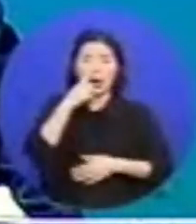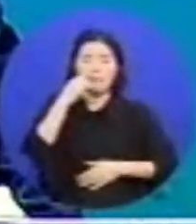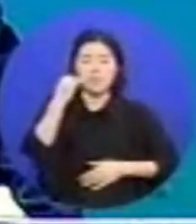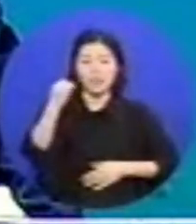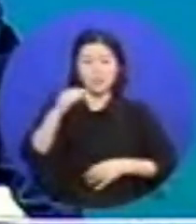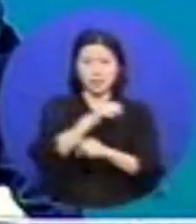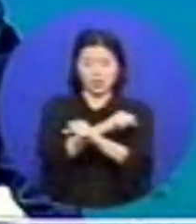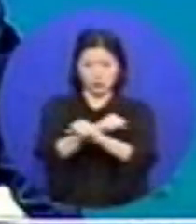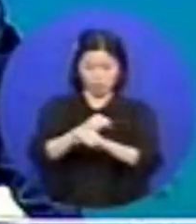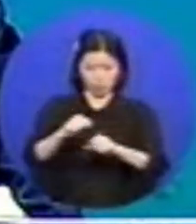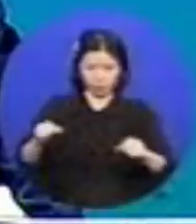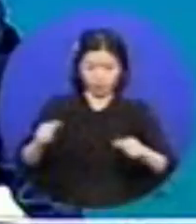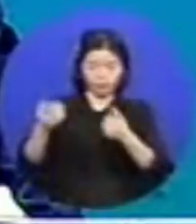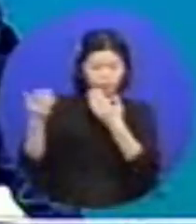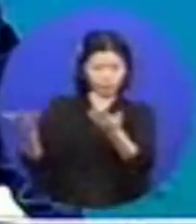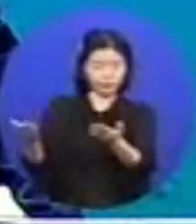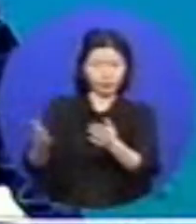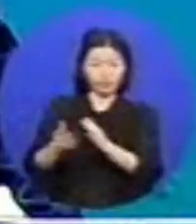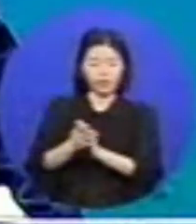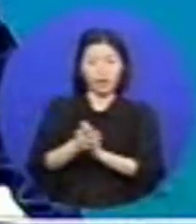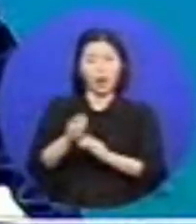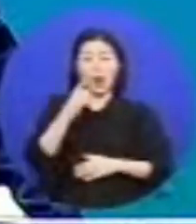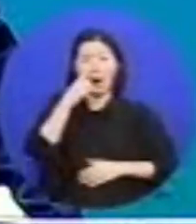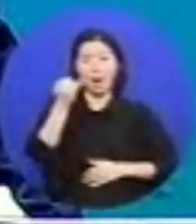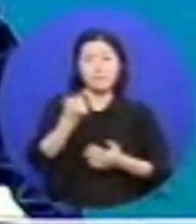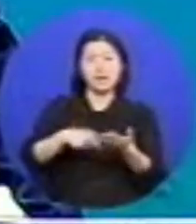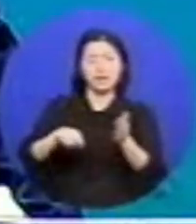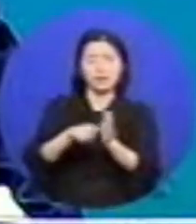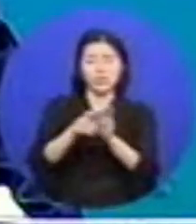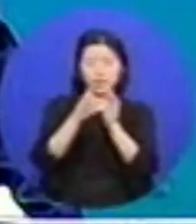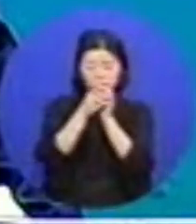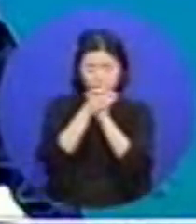용서해라. 엄마를 위해 기도하라.